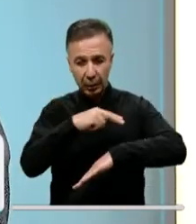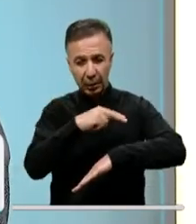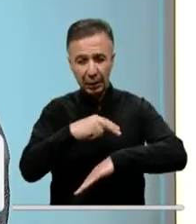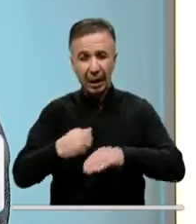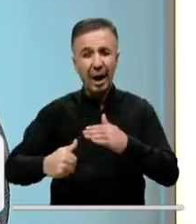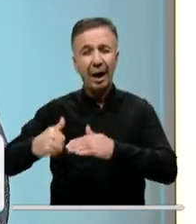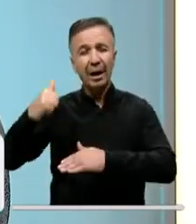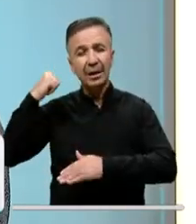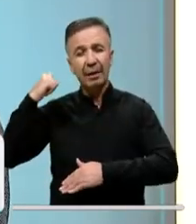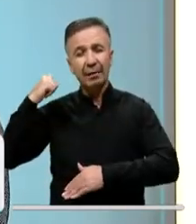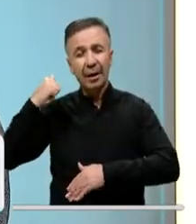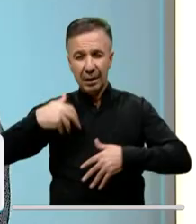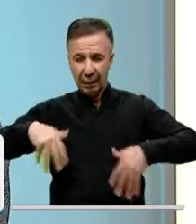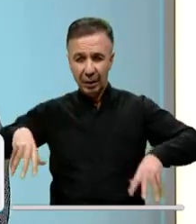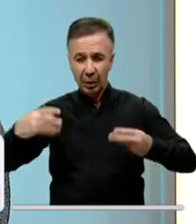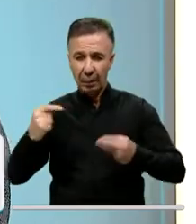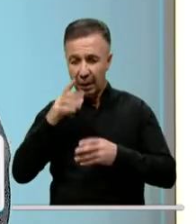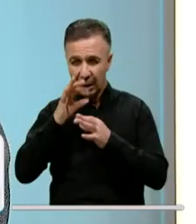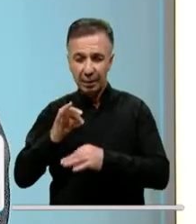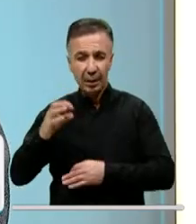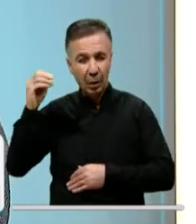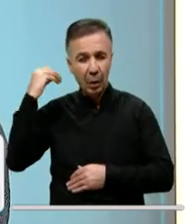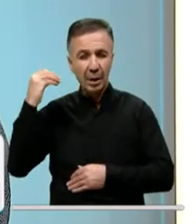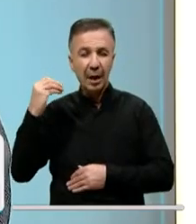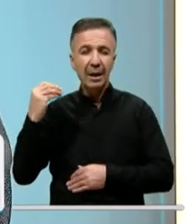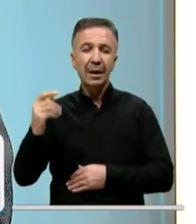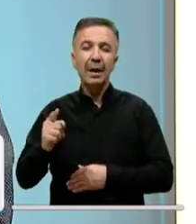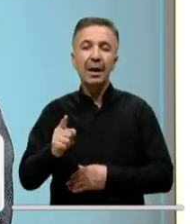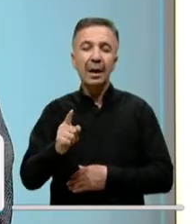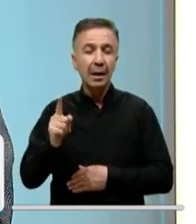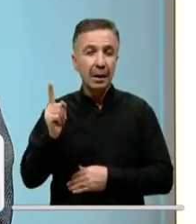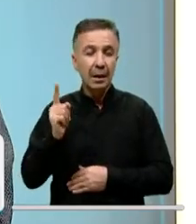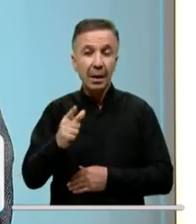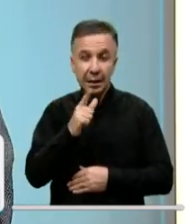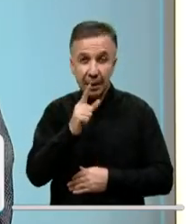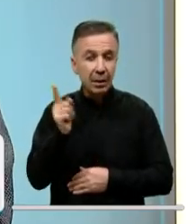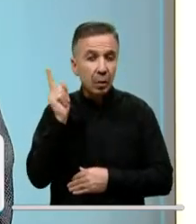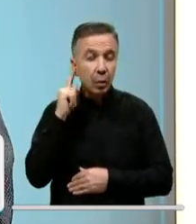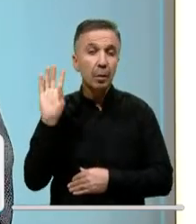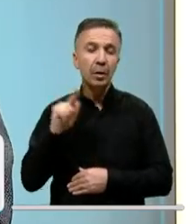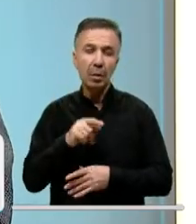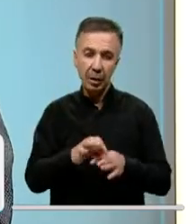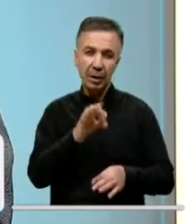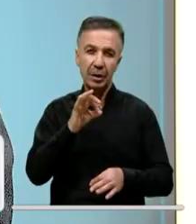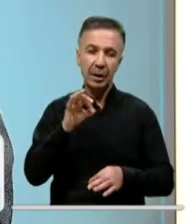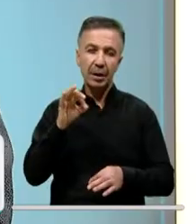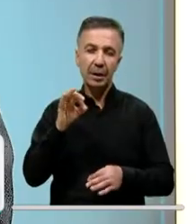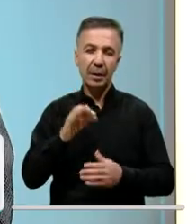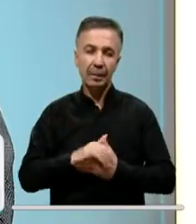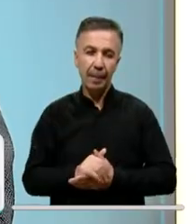saflarda olan bir kimse hocanın sesini işitmiyorsa bu kişinin